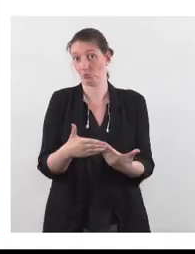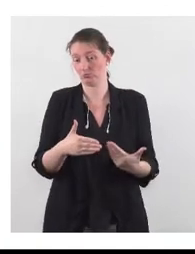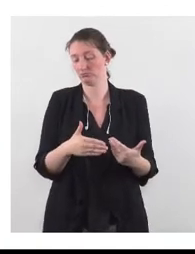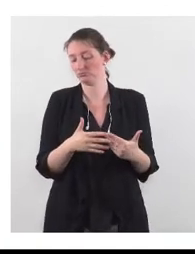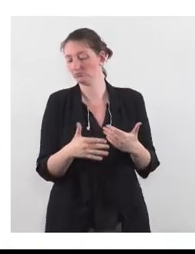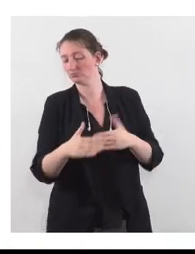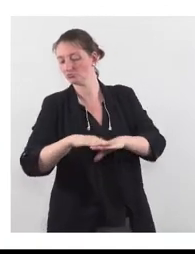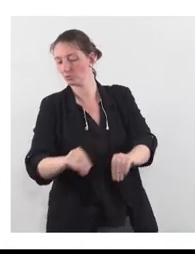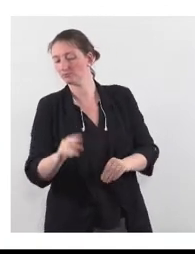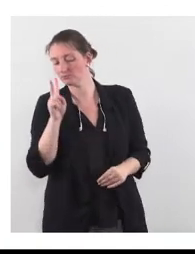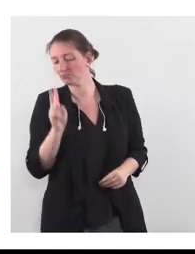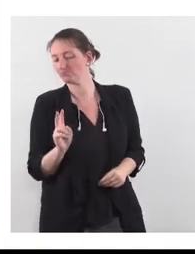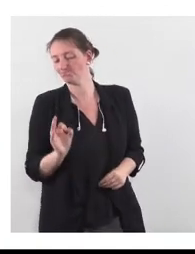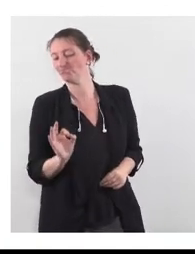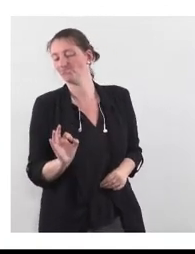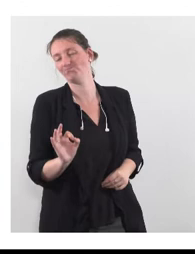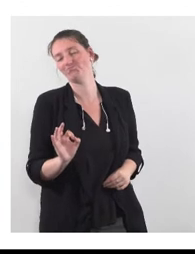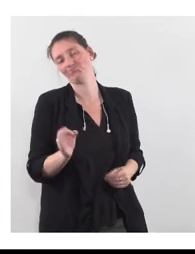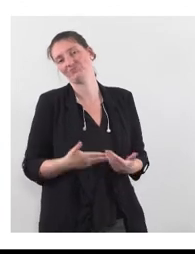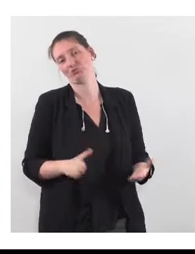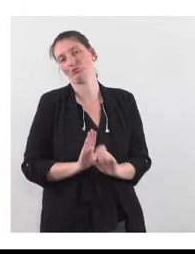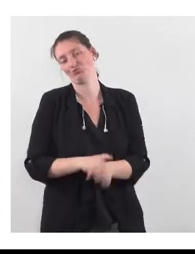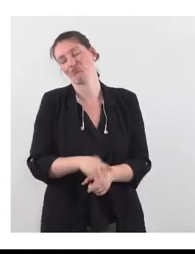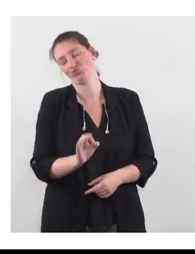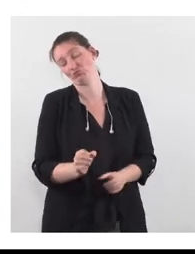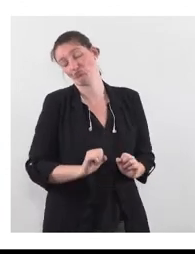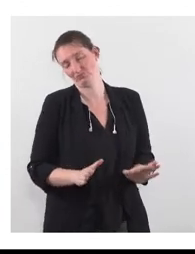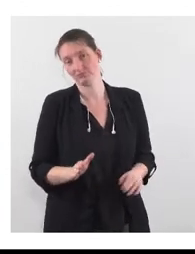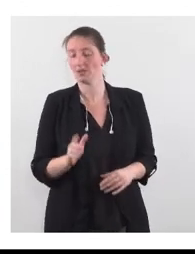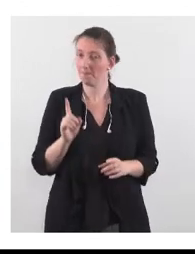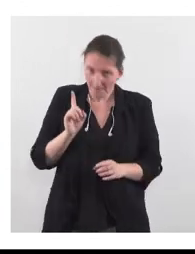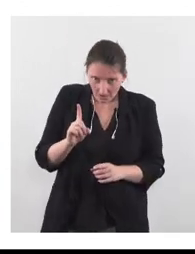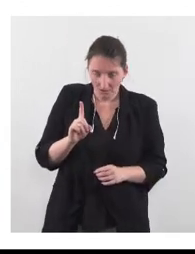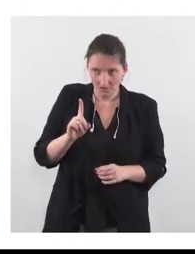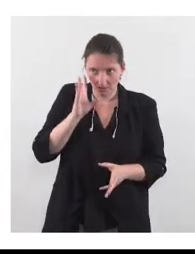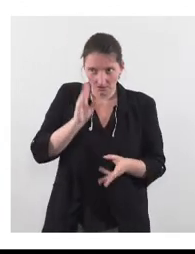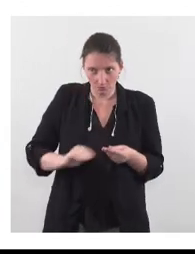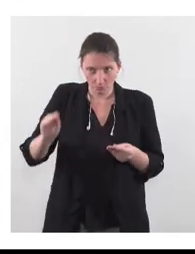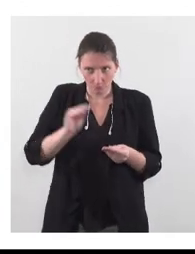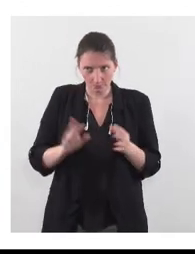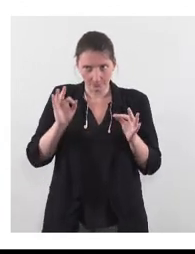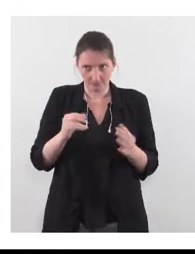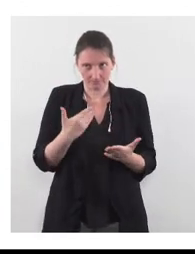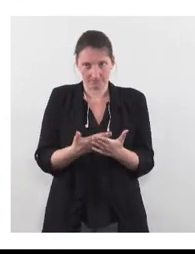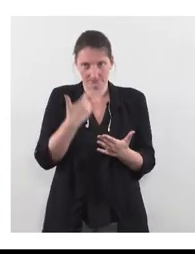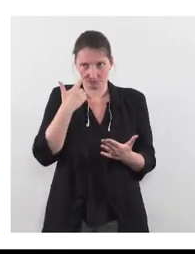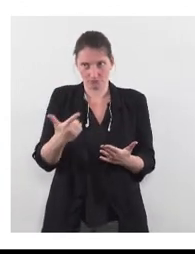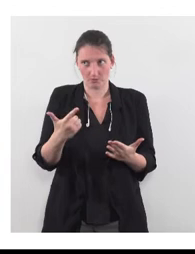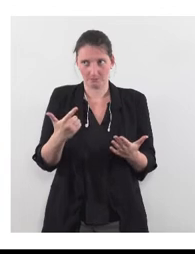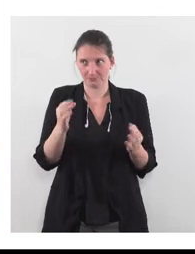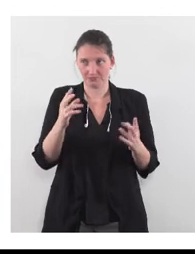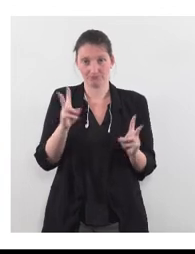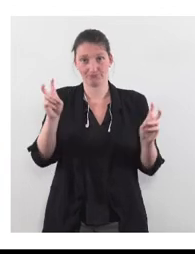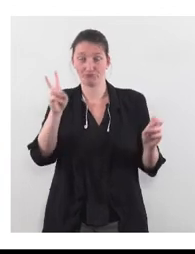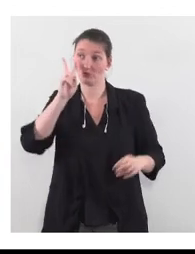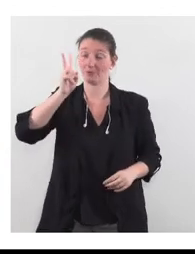confirmés dans les juridictions, les observations, pardon. Mais du coup, par rapport au caractère systémique, parce que dans